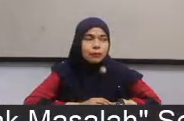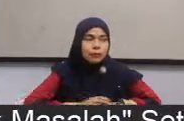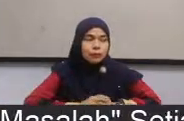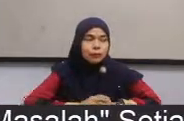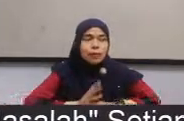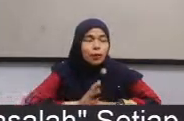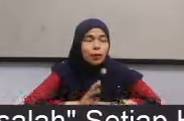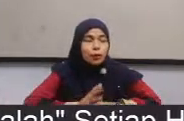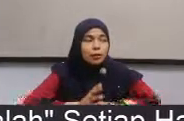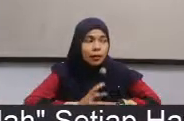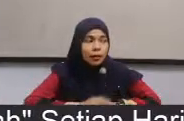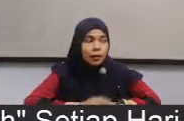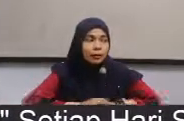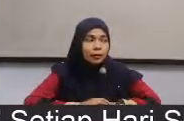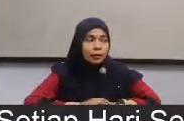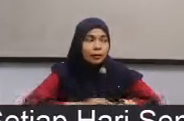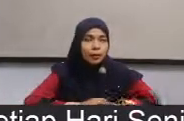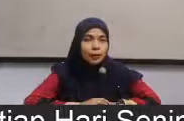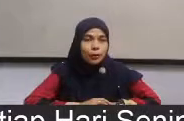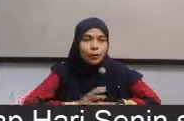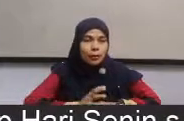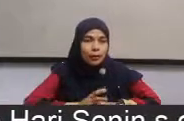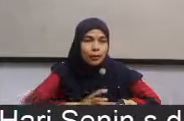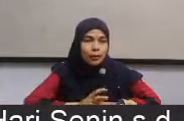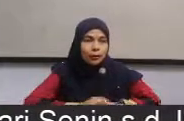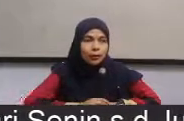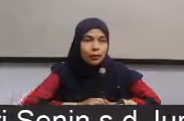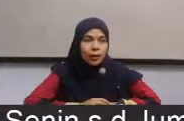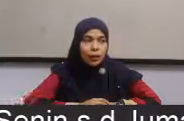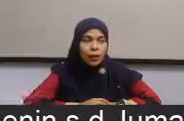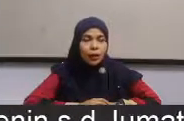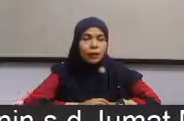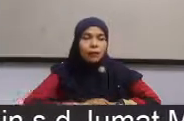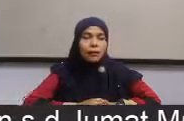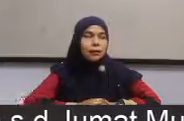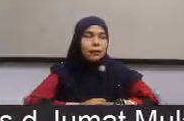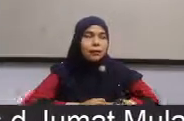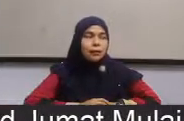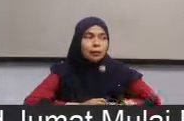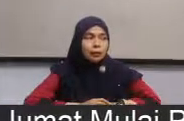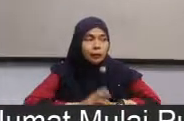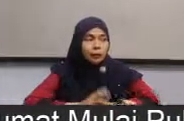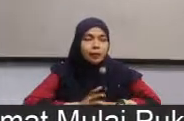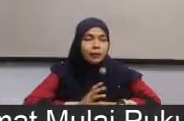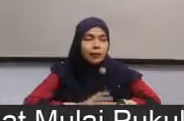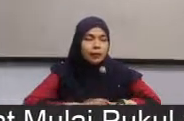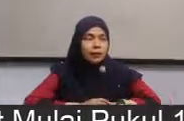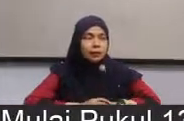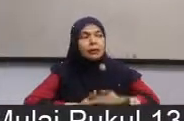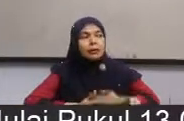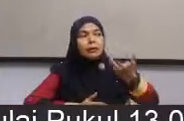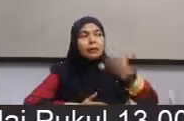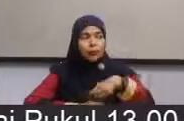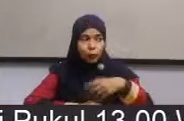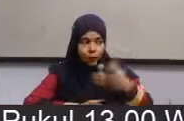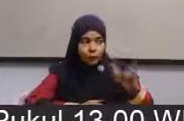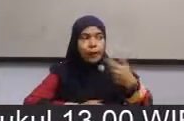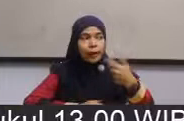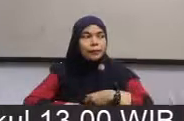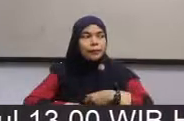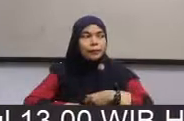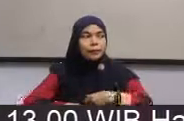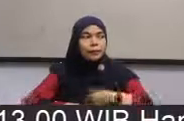udah baru selesai baru selesai kuliah ya Belum dapat kerjaan sama Christy